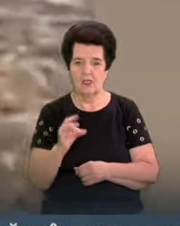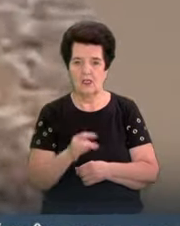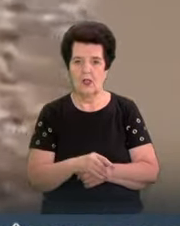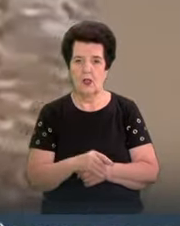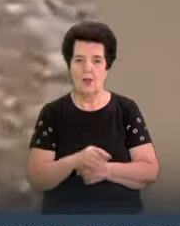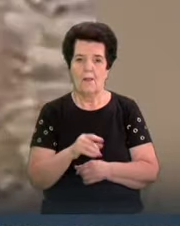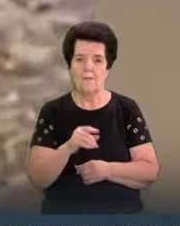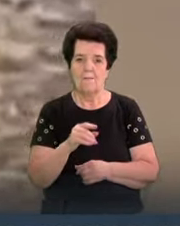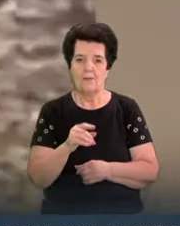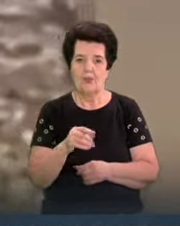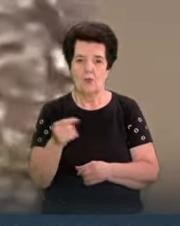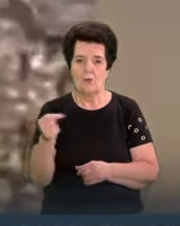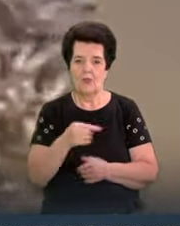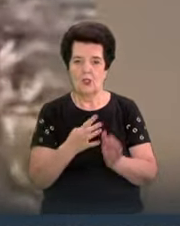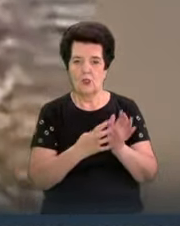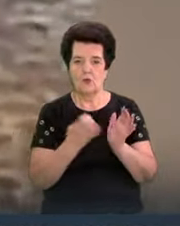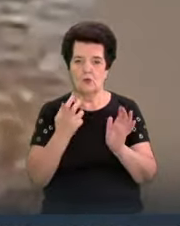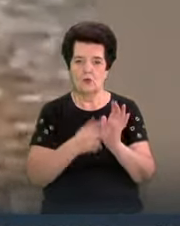Anii